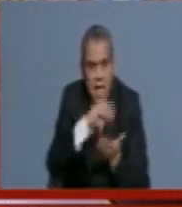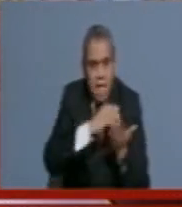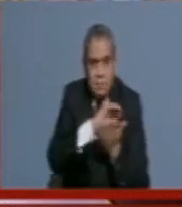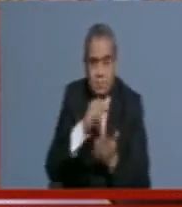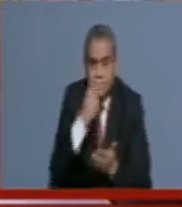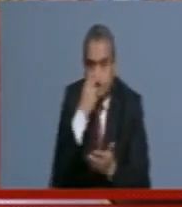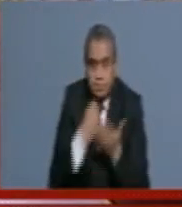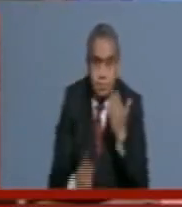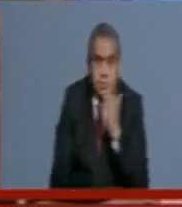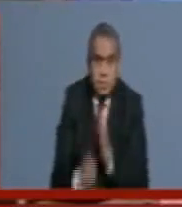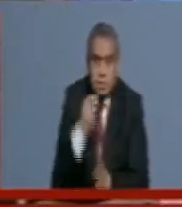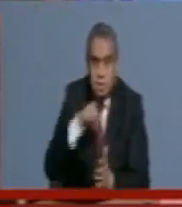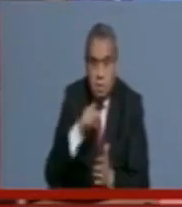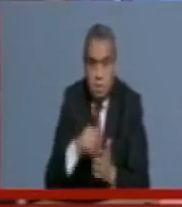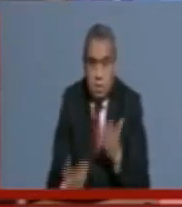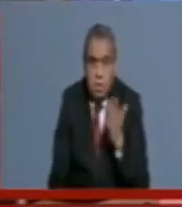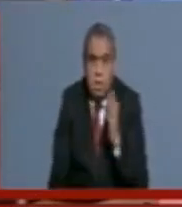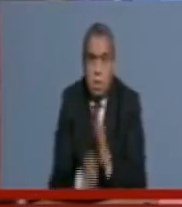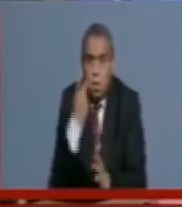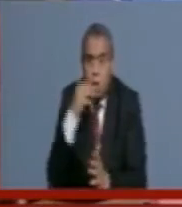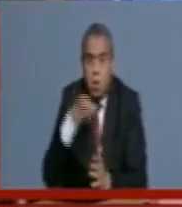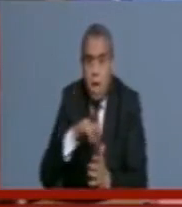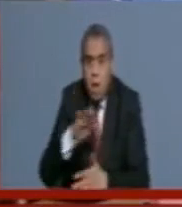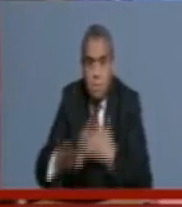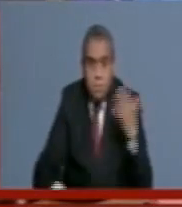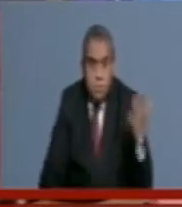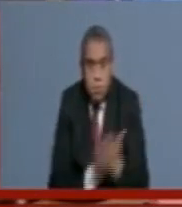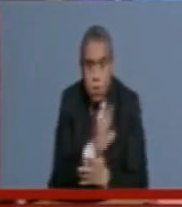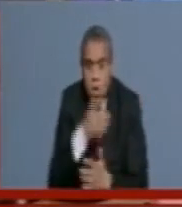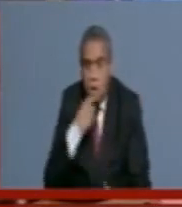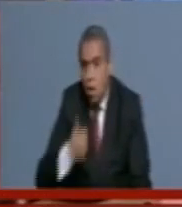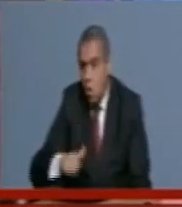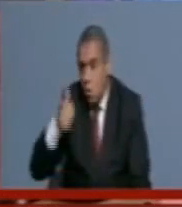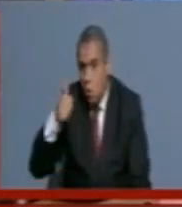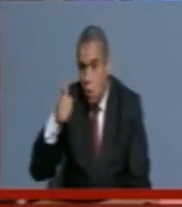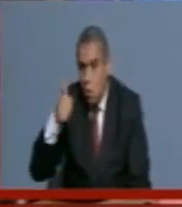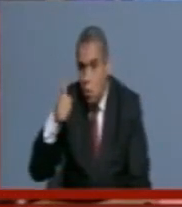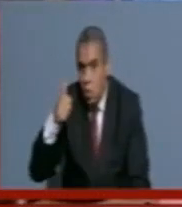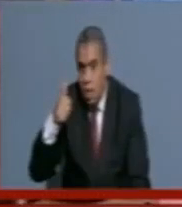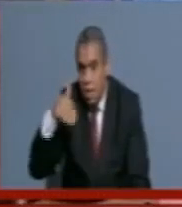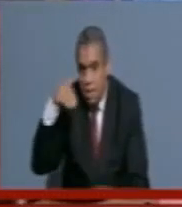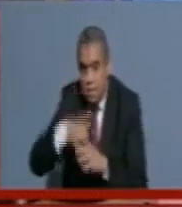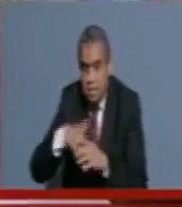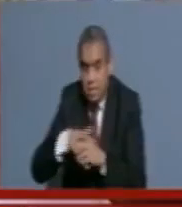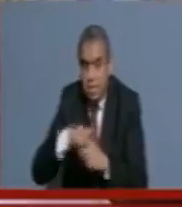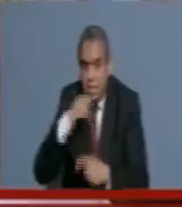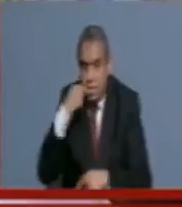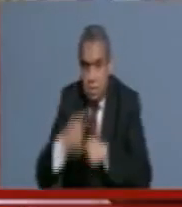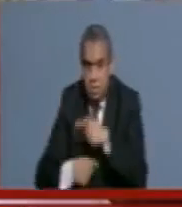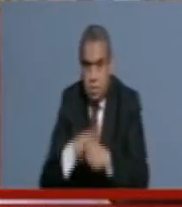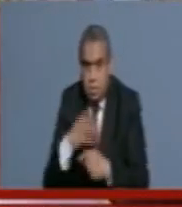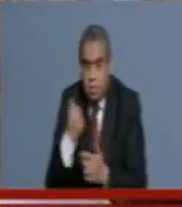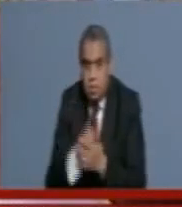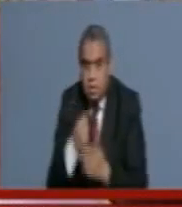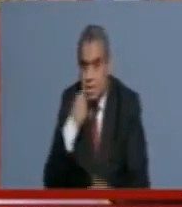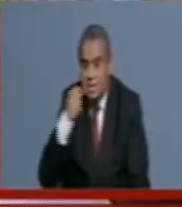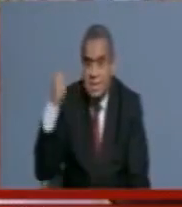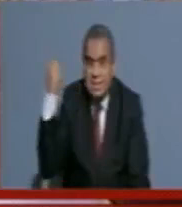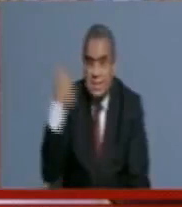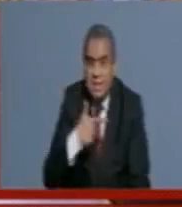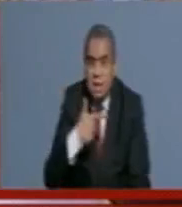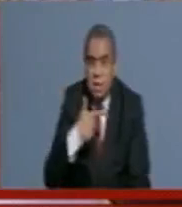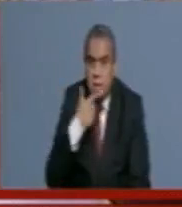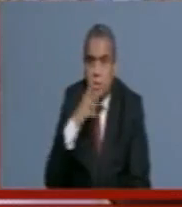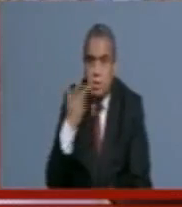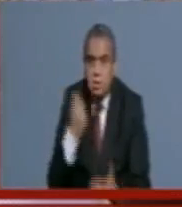وجود الكثافات العاليه من اول يوم في الاستحقاق الانتخابي ده، وتاني يوم خلت لنا غيرت